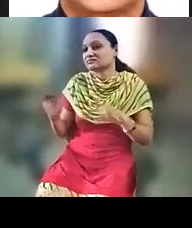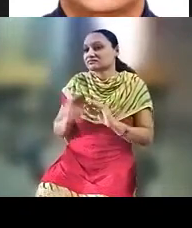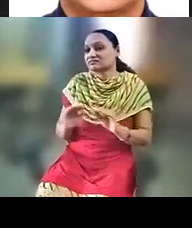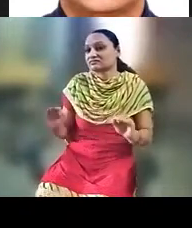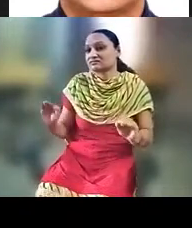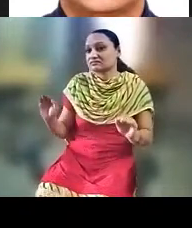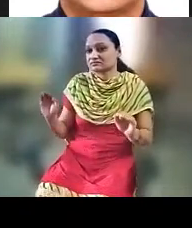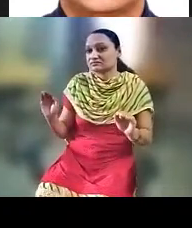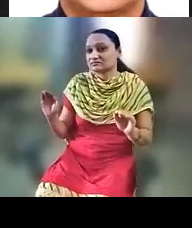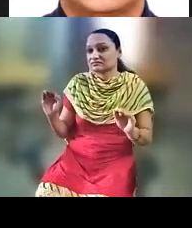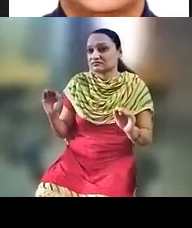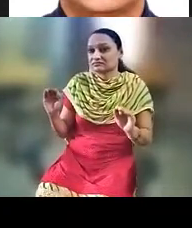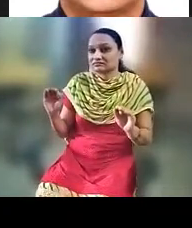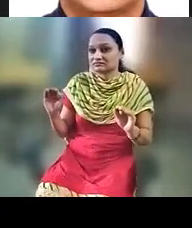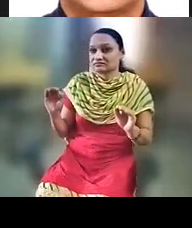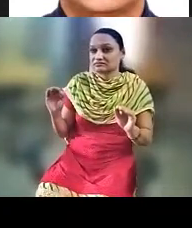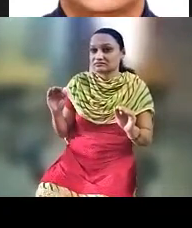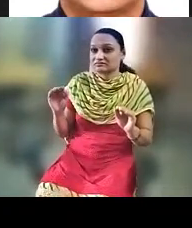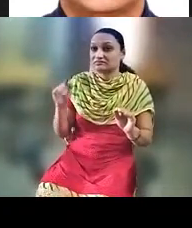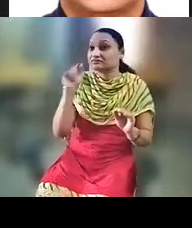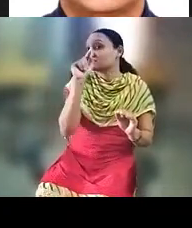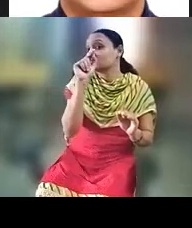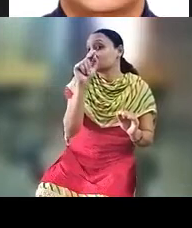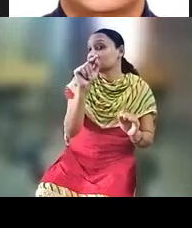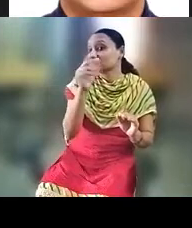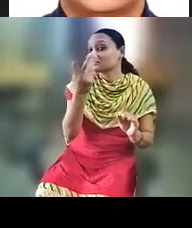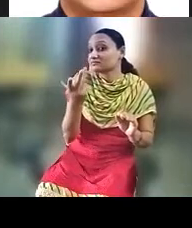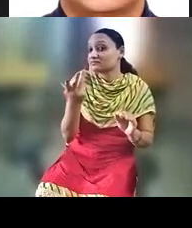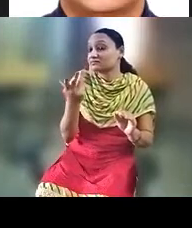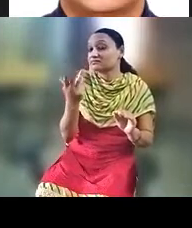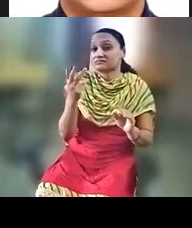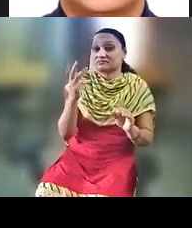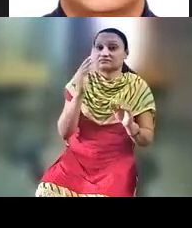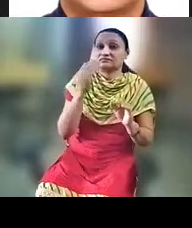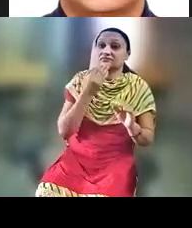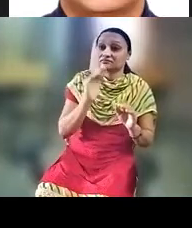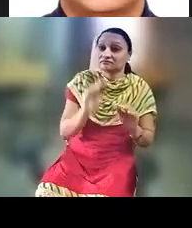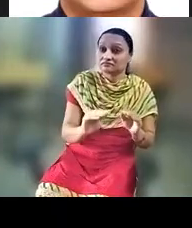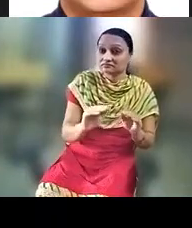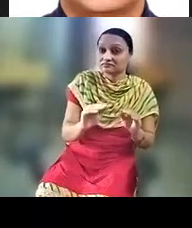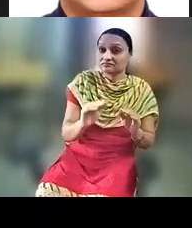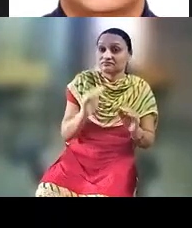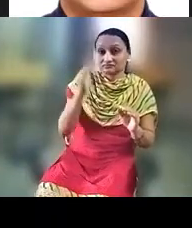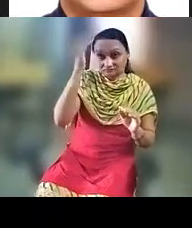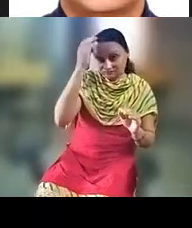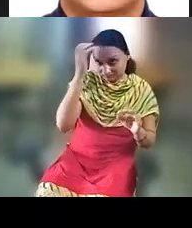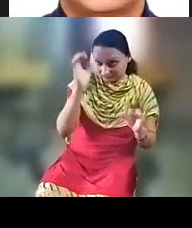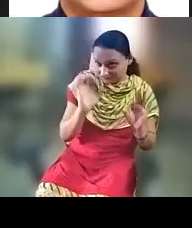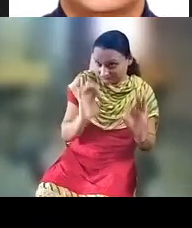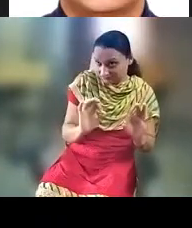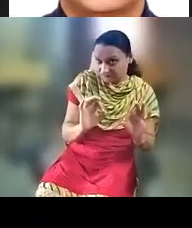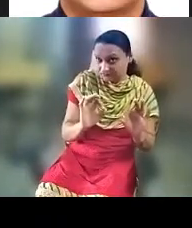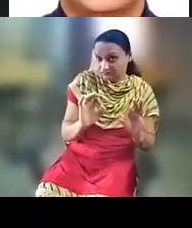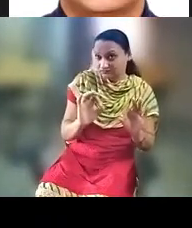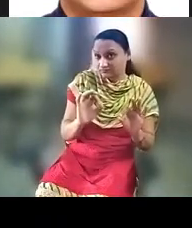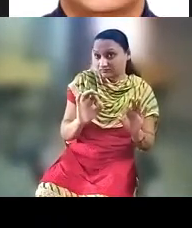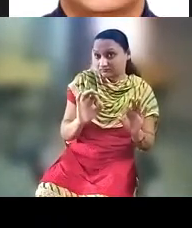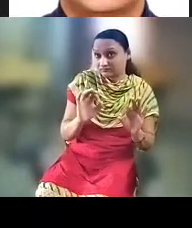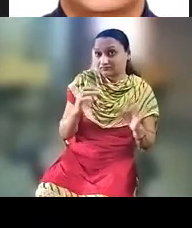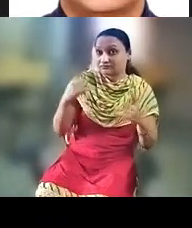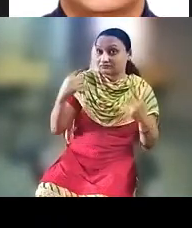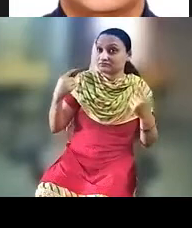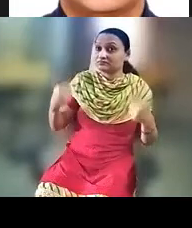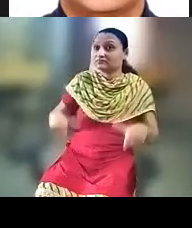सो ये की इंडिकेटर्स हैं ऑफ चाइल्ड वेलबींग। देन हेल्थ फैक्टर्स, लो बर्थ वेट